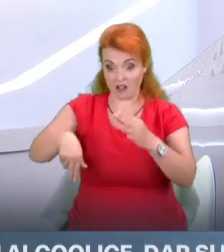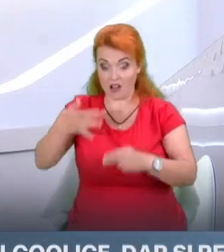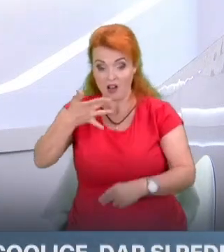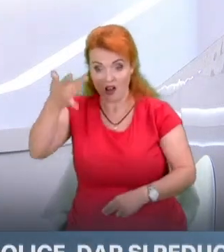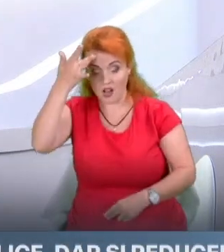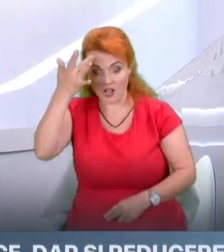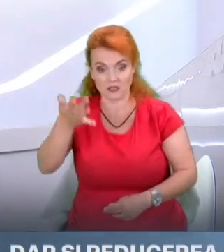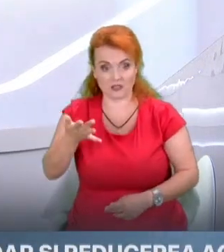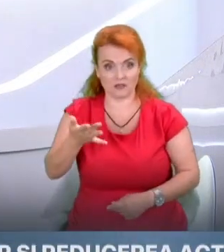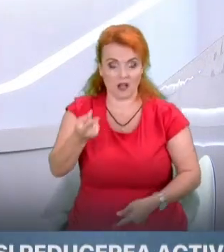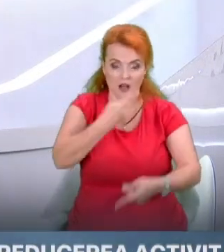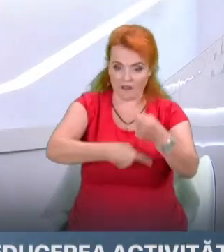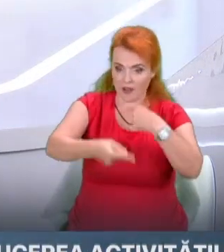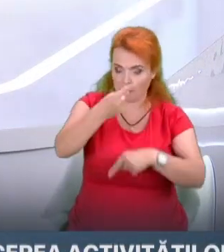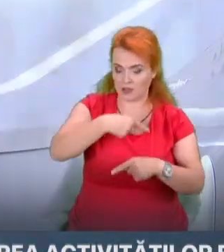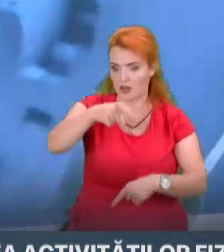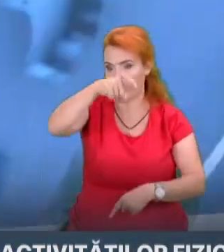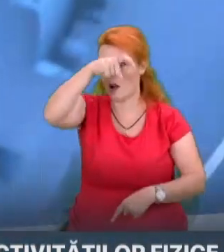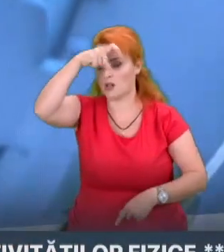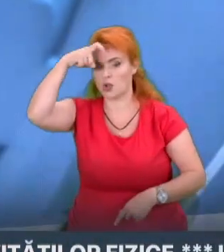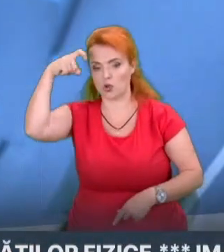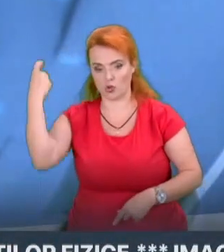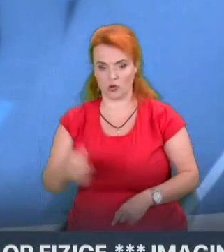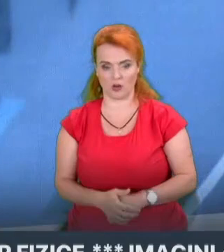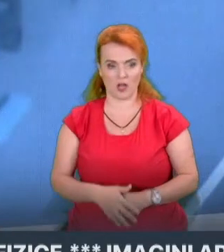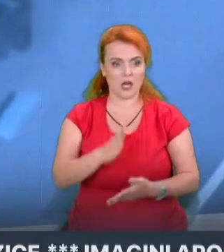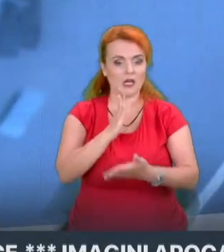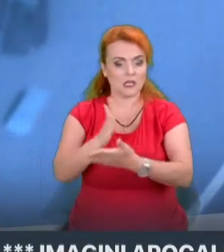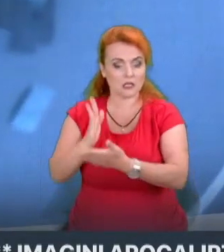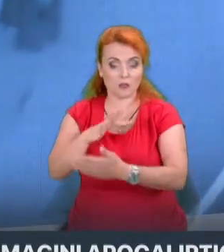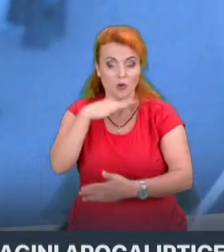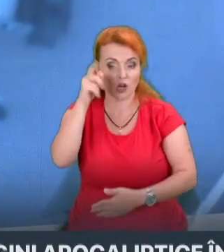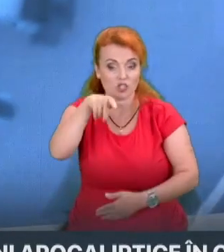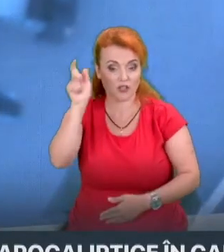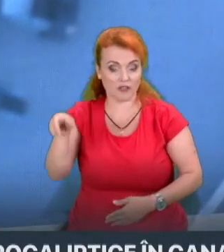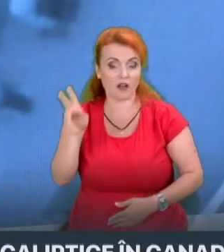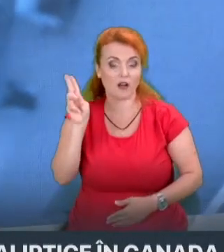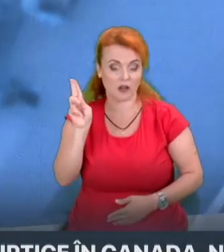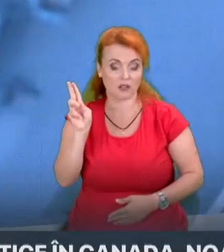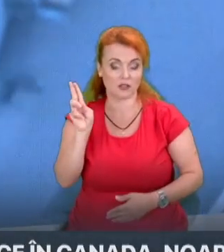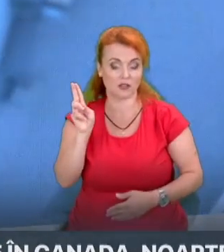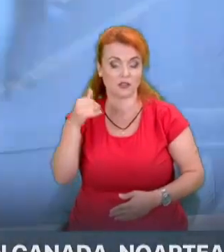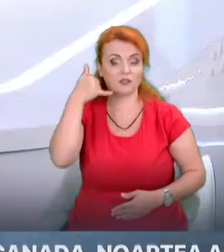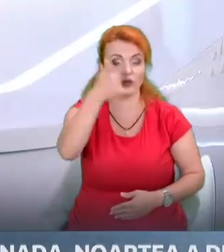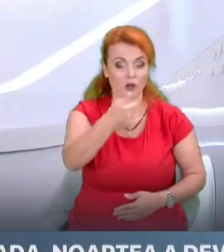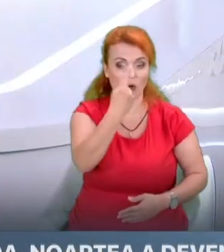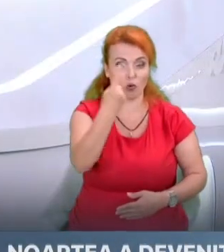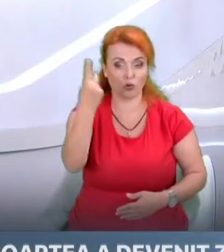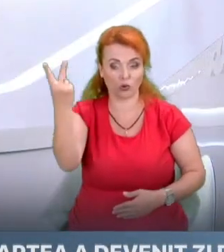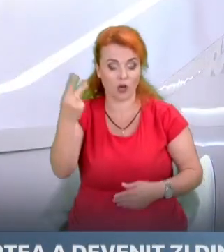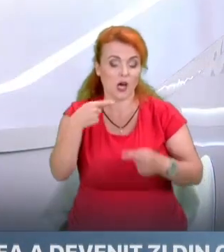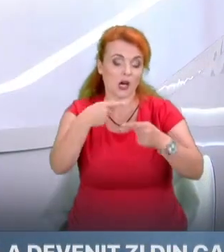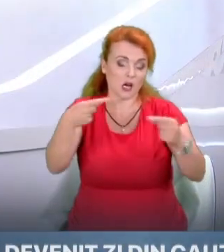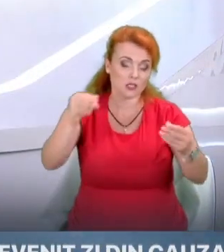de, din nou de câteva zile de foc. Există foarte multe persoane care se adresează la 112 cu diverse probleme